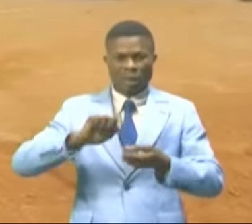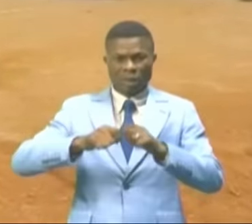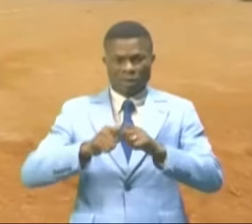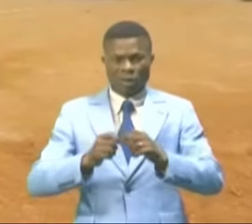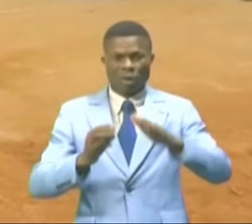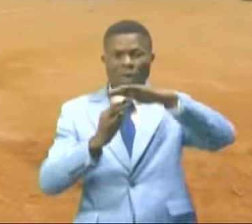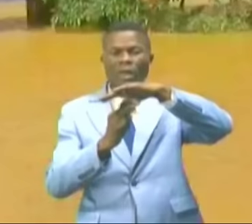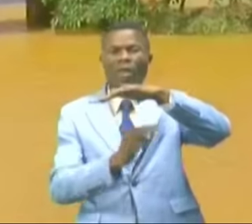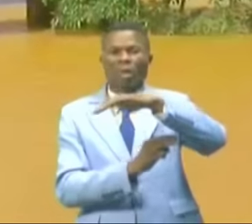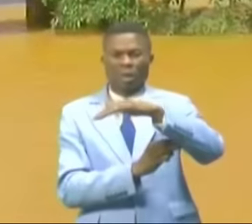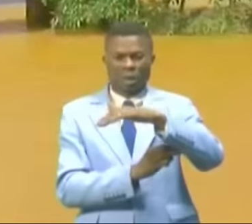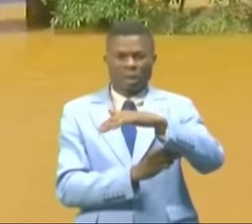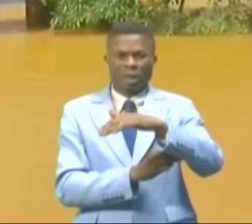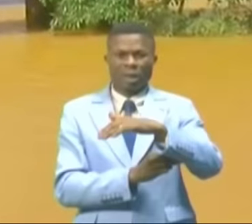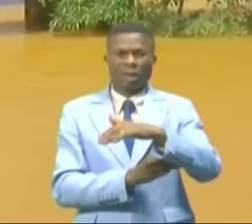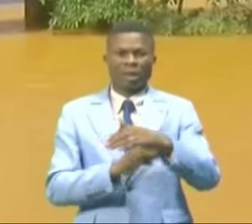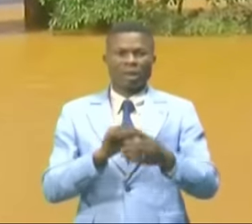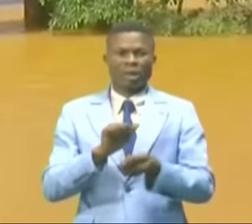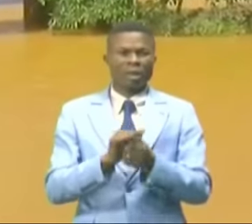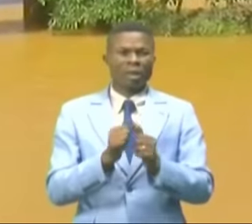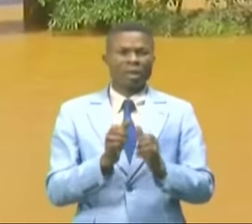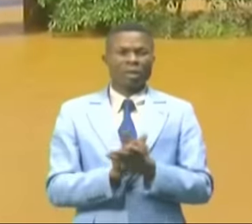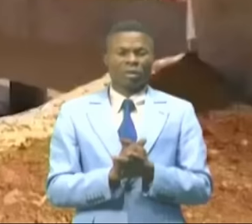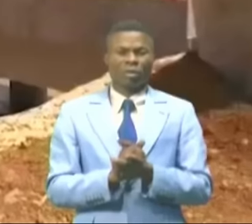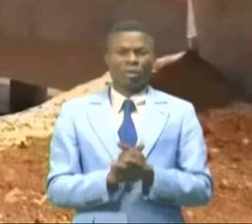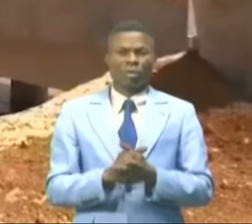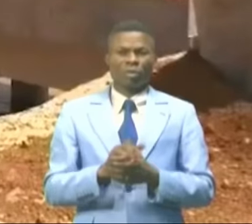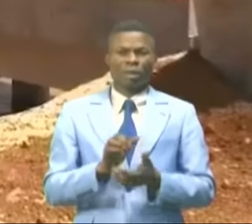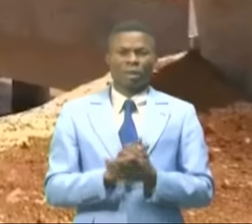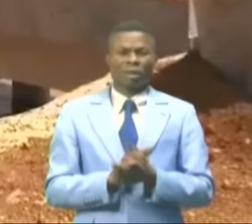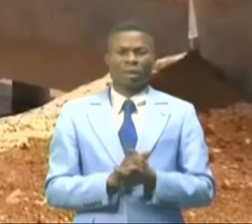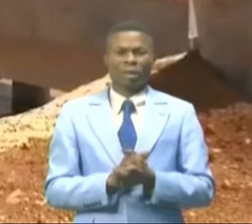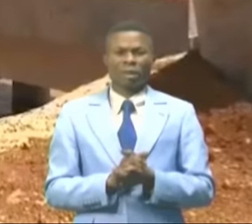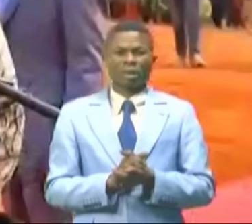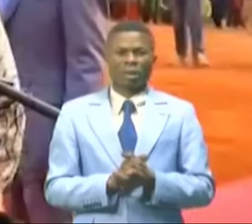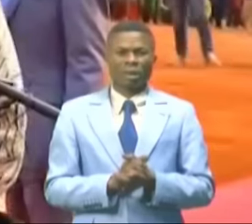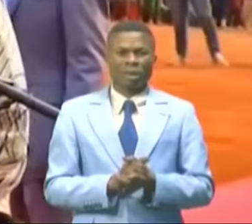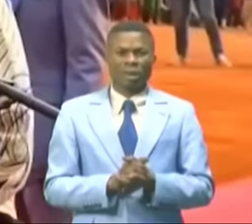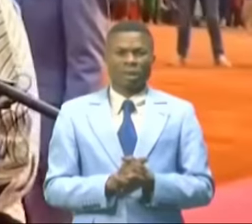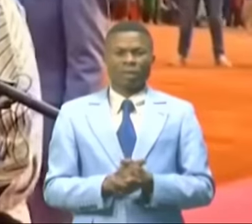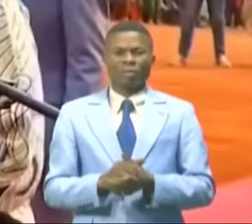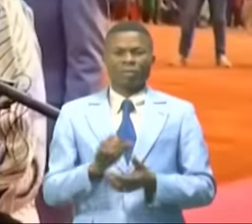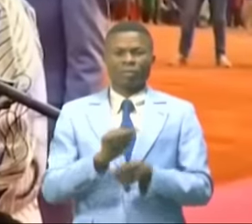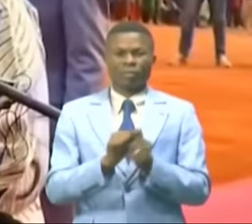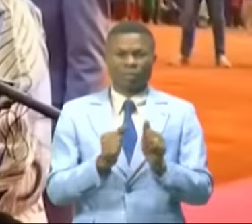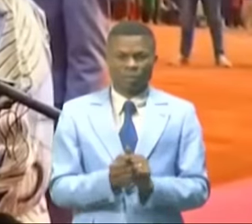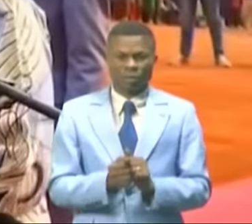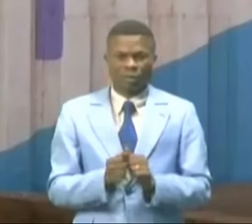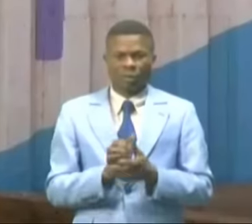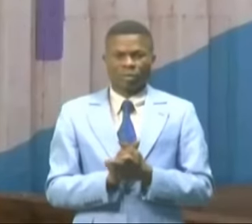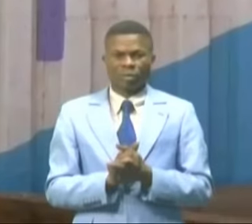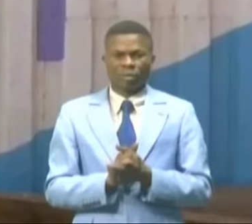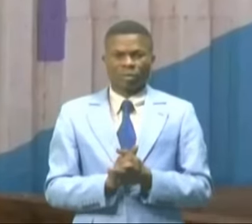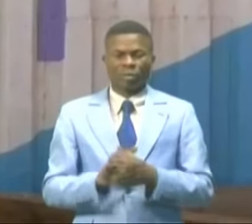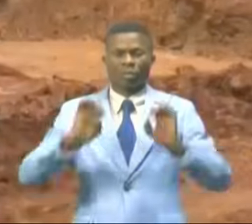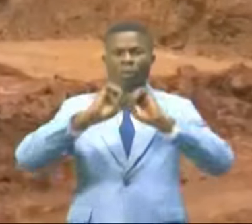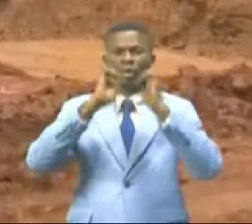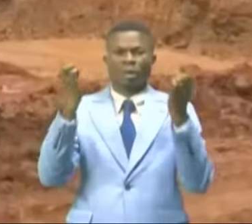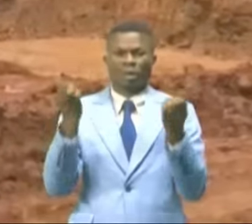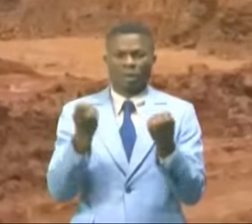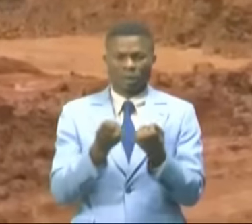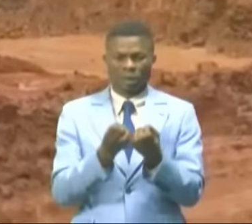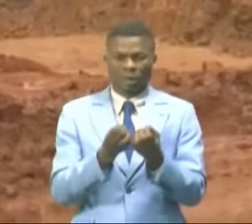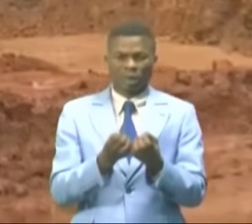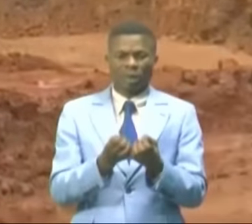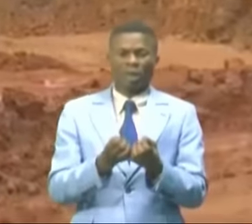ponts dans les délais est un motif de satisfaction pour le gouverneur Fifi Masuka Saini. L'entreprise commise à